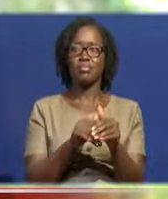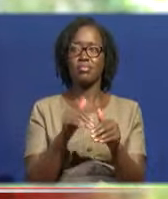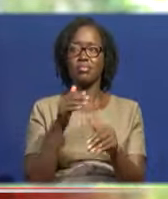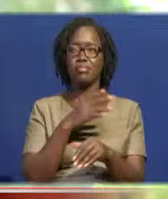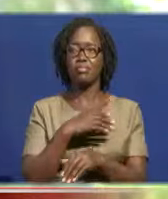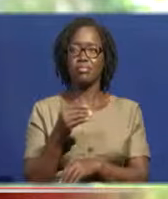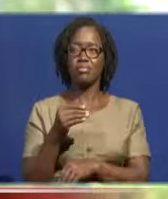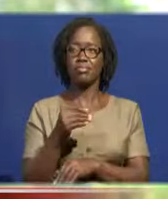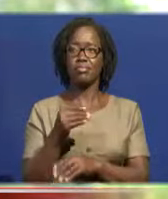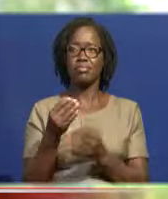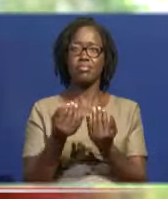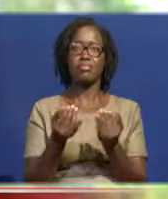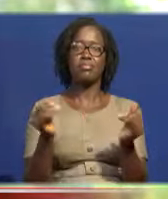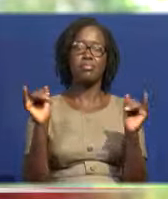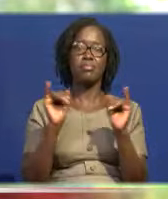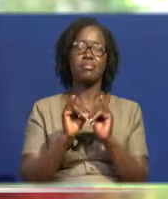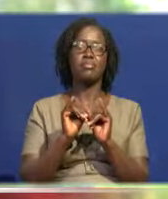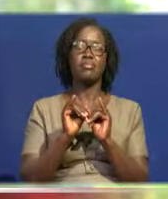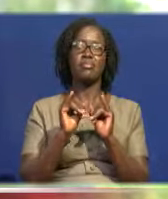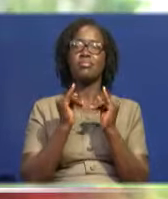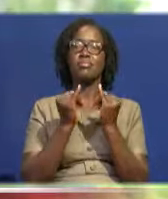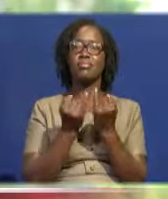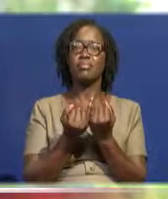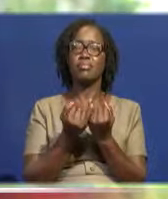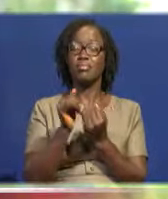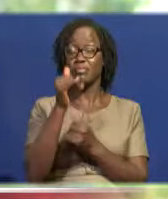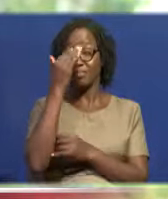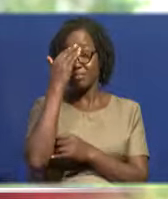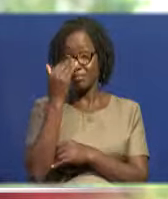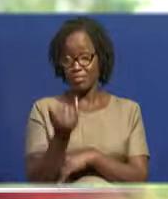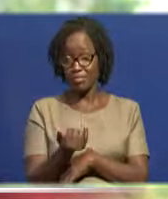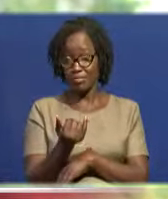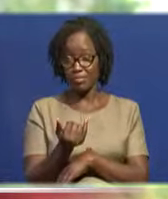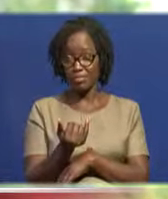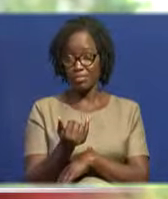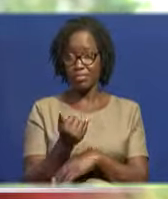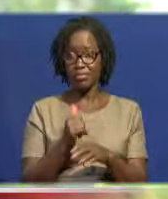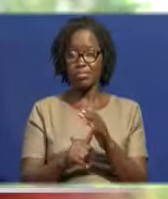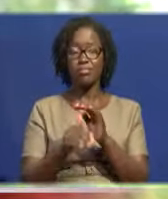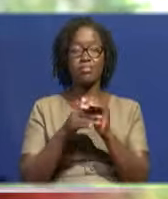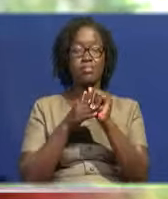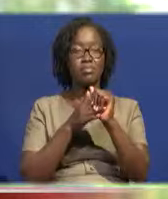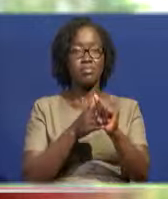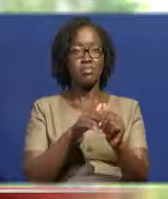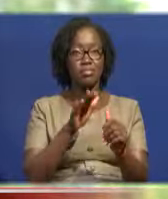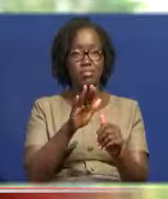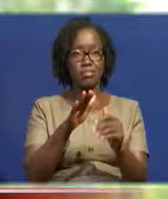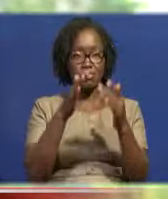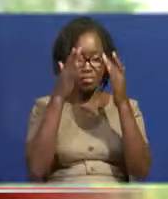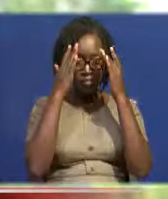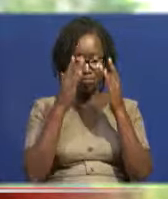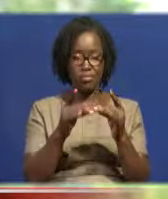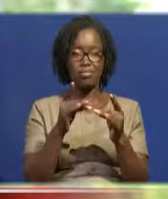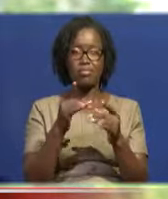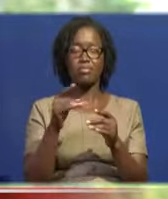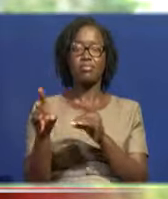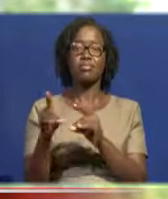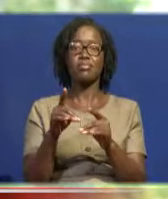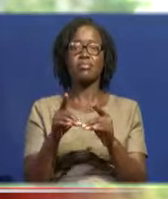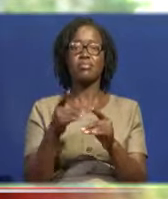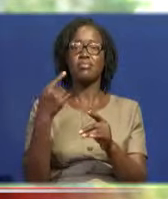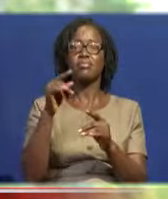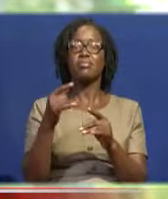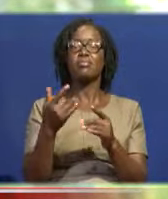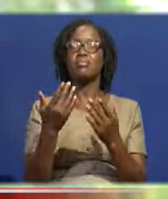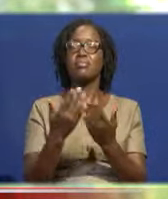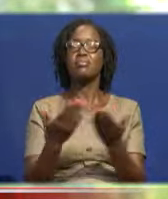and independent institutions. And that is why, Your Excellency, under your guidance, you decided we do the right thing by aligning